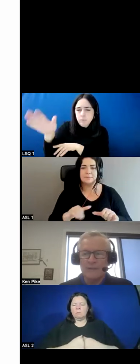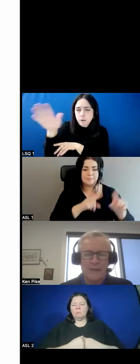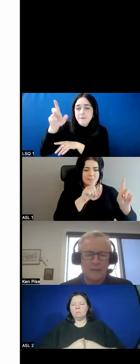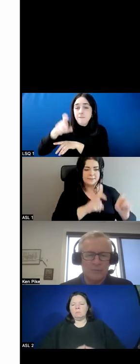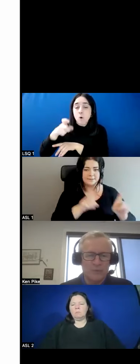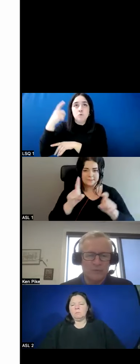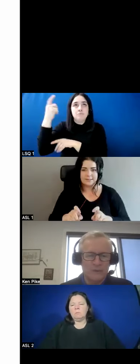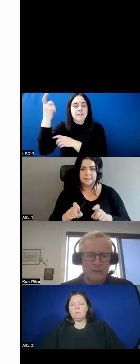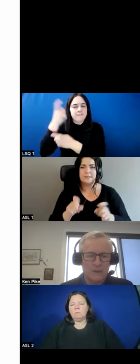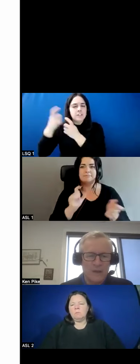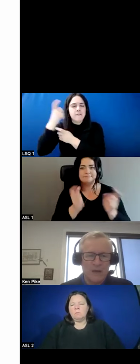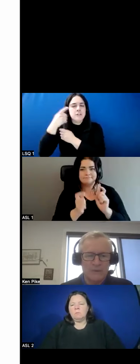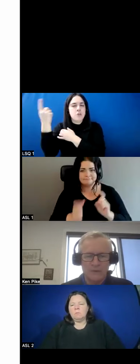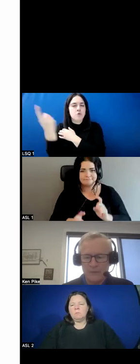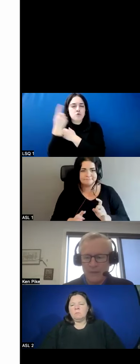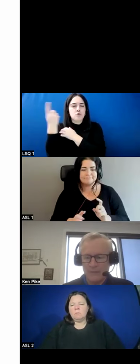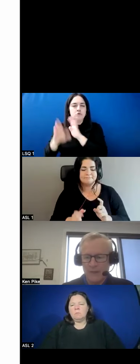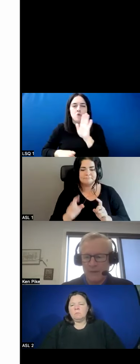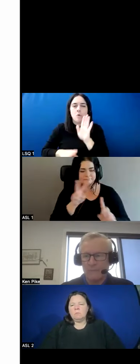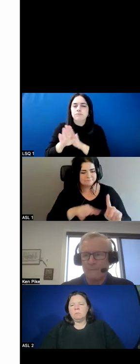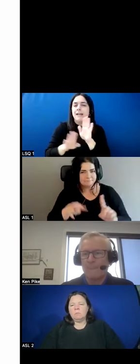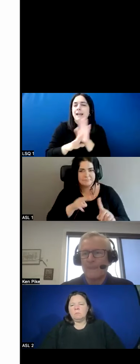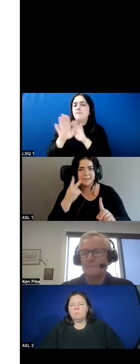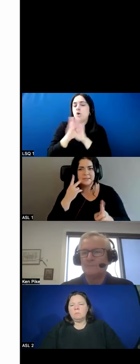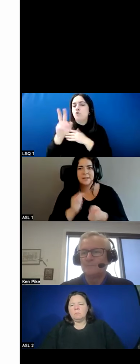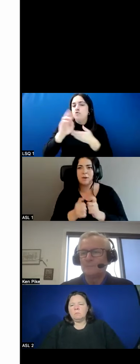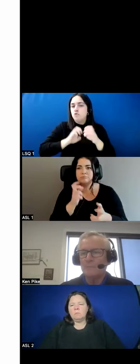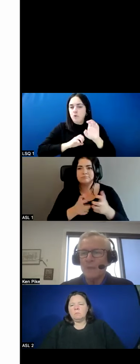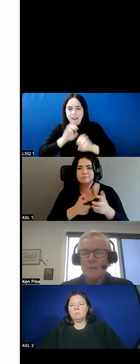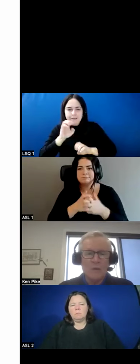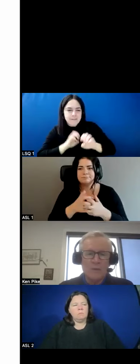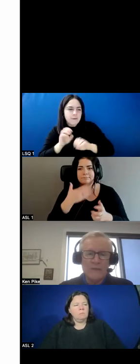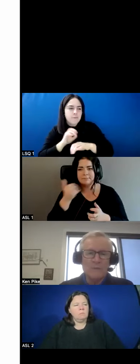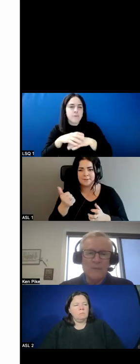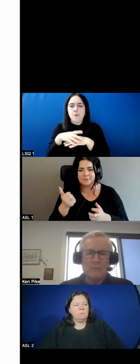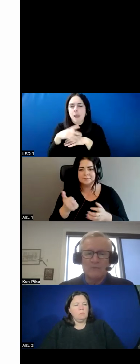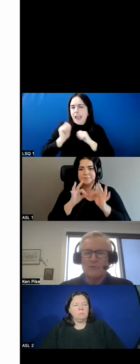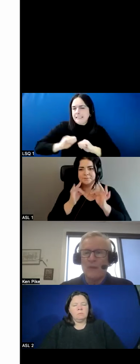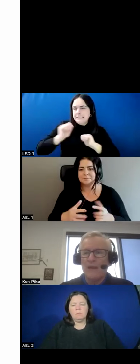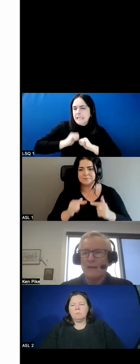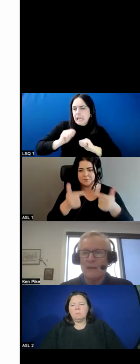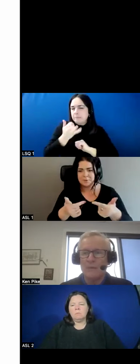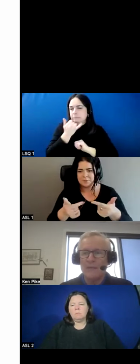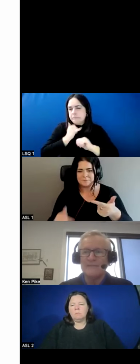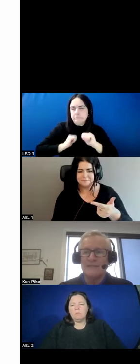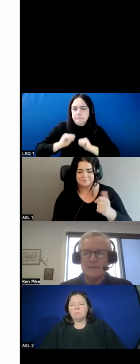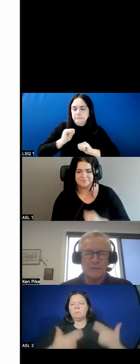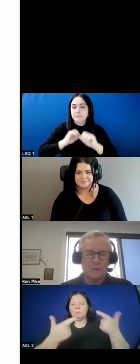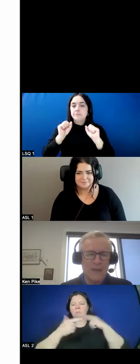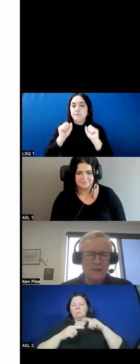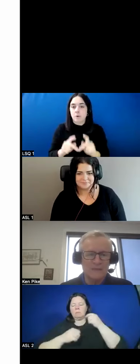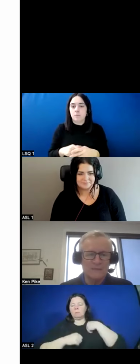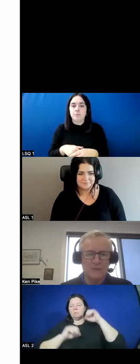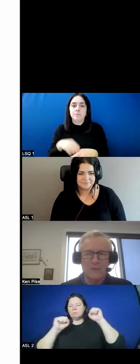santé en le testant, en l'évaluant et en l'améliorant. on doit